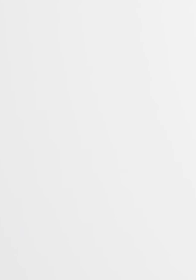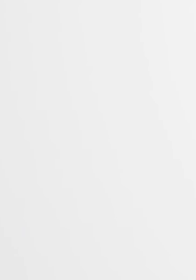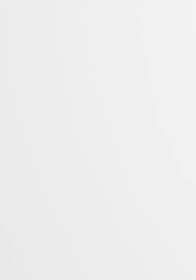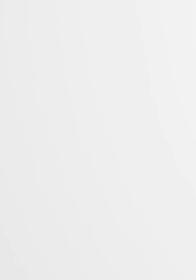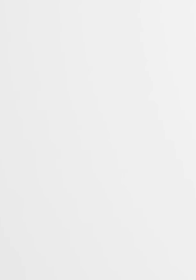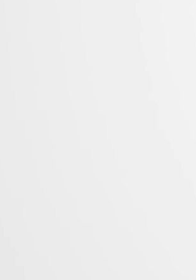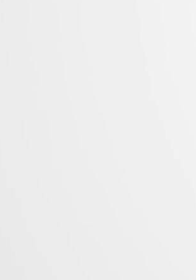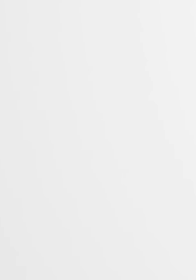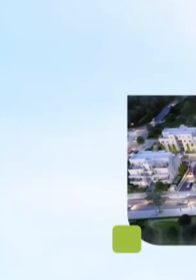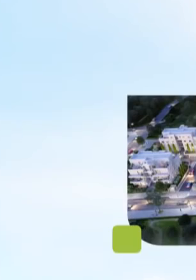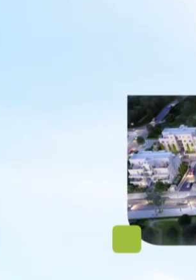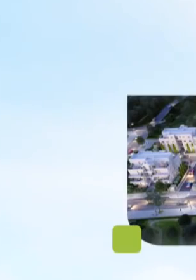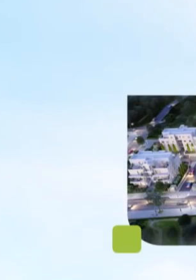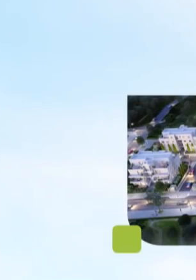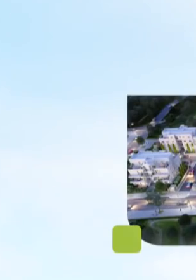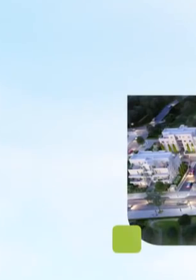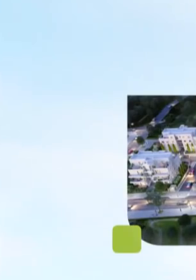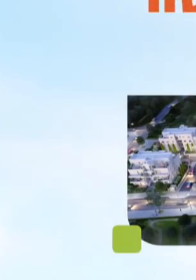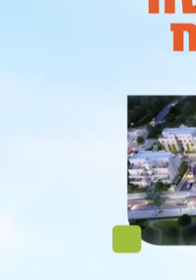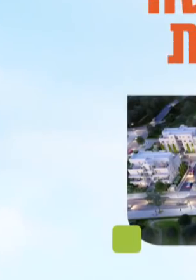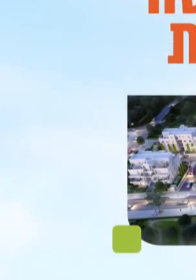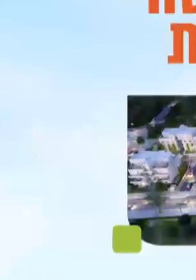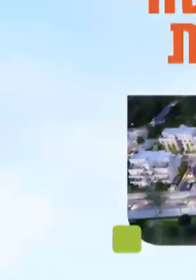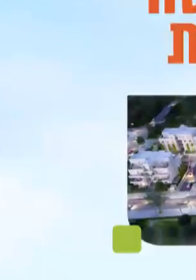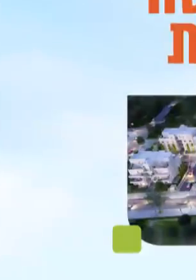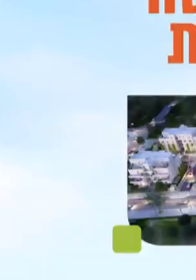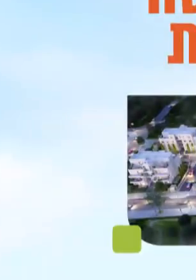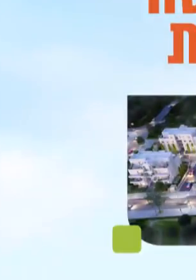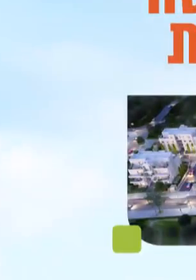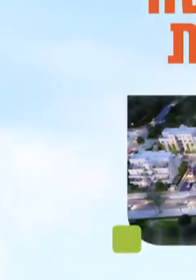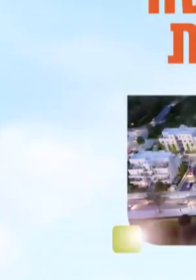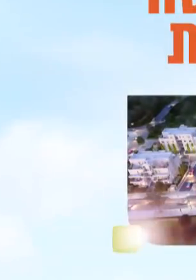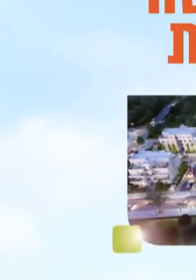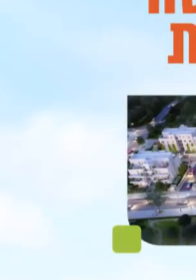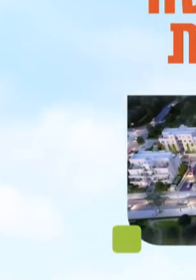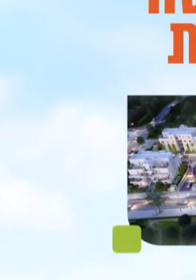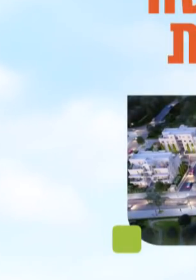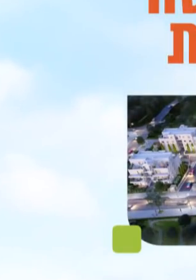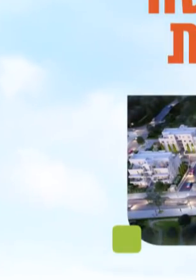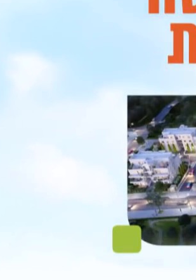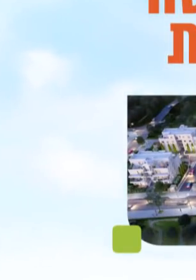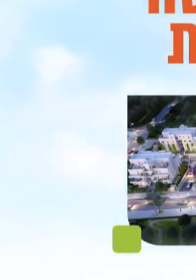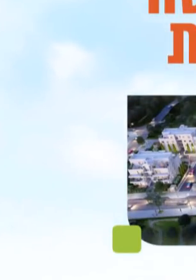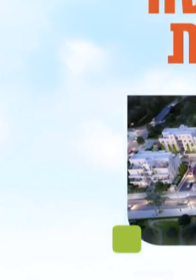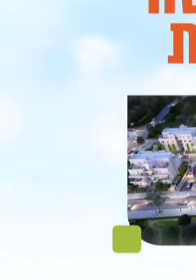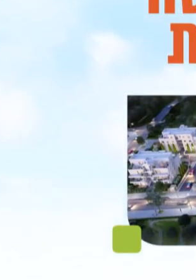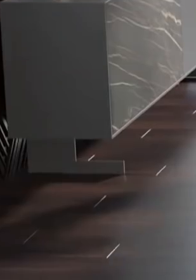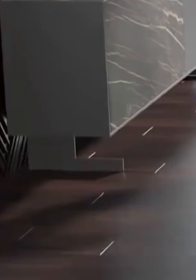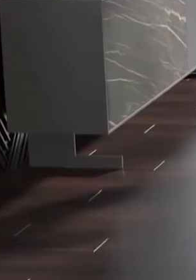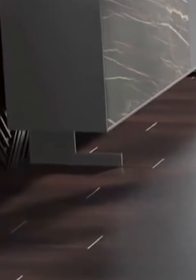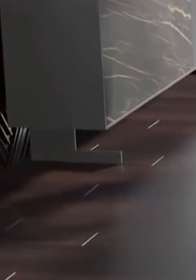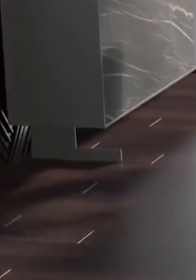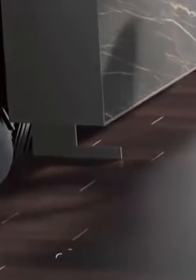התחזית בחסות חברת שתית בונה לכם בית ישראלי אמיתי וממשיכה בתנופת בנייה ציונית ברחבי